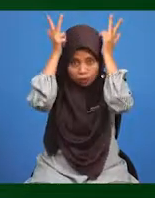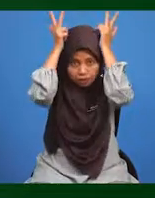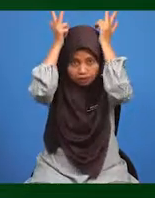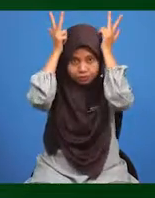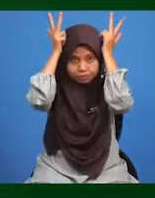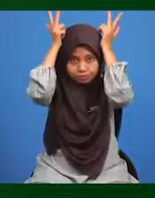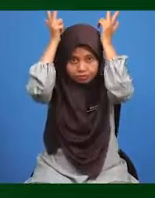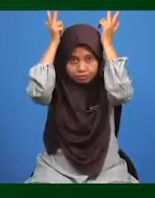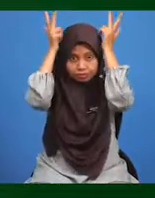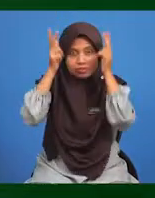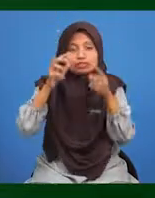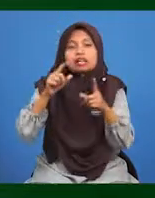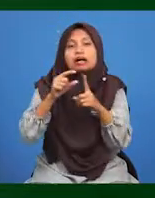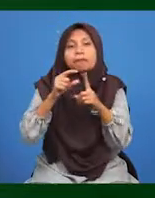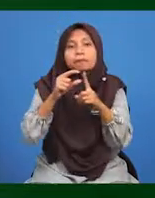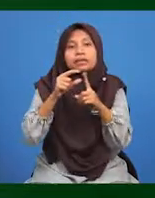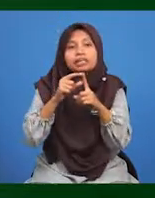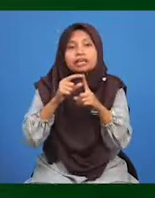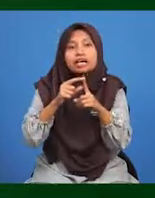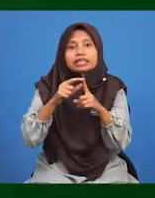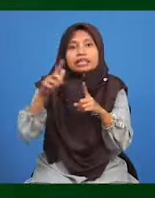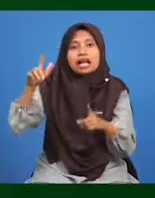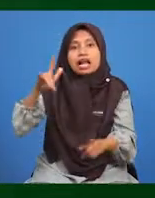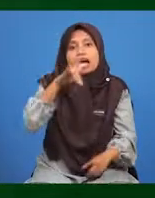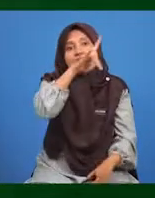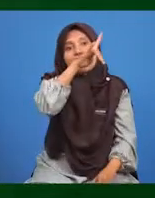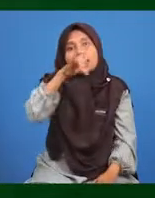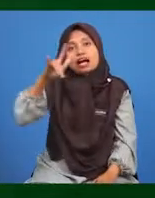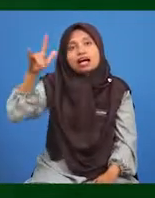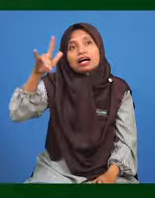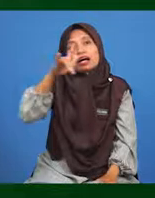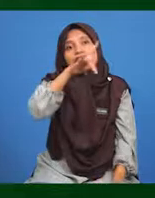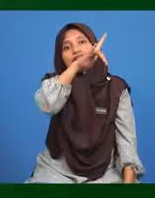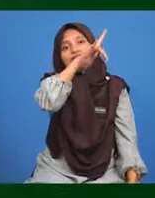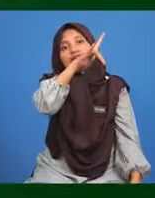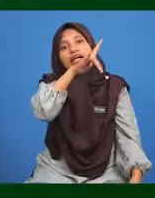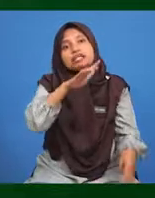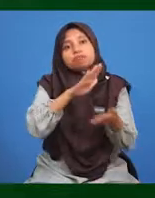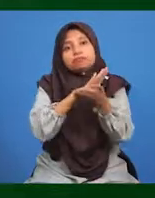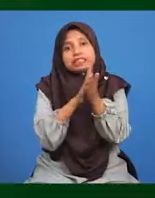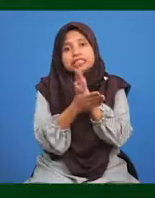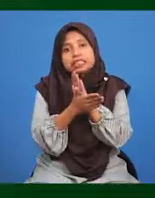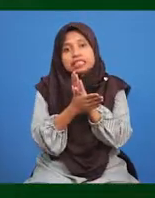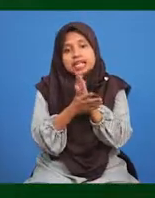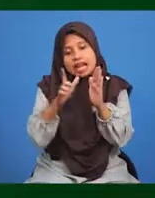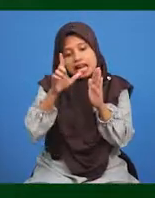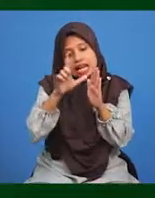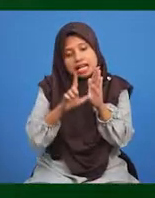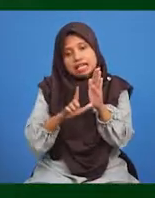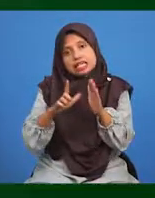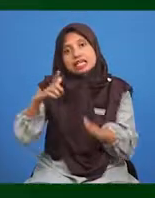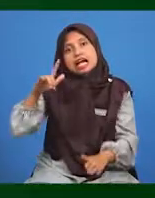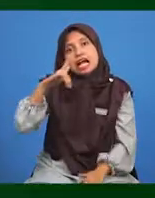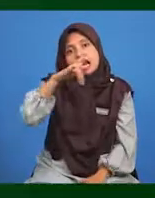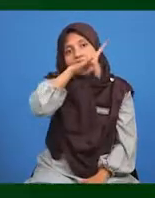yang terakhir, perkataan layang. Perkataan layang akan menjadi lelayang